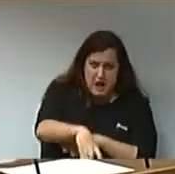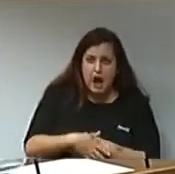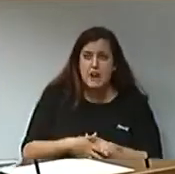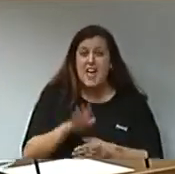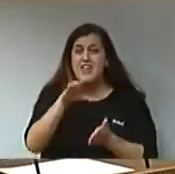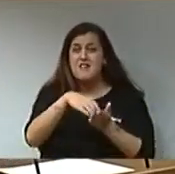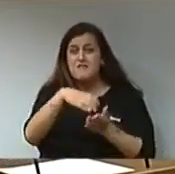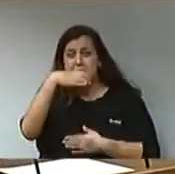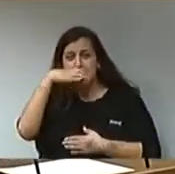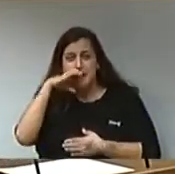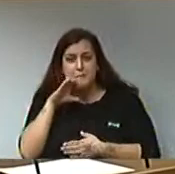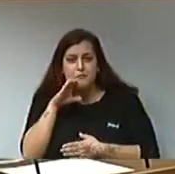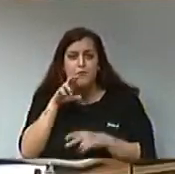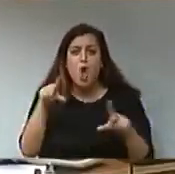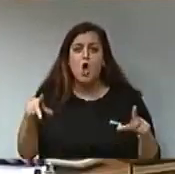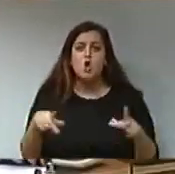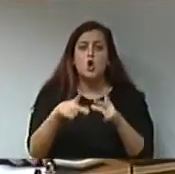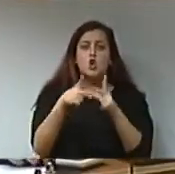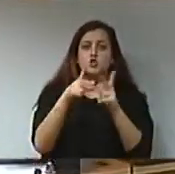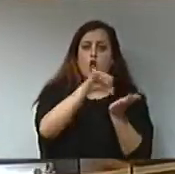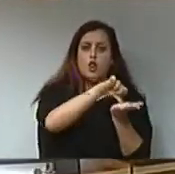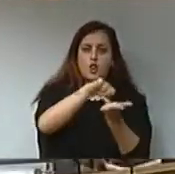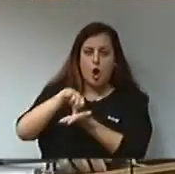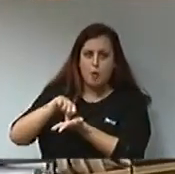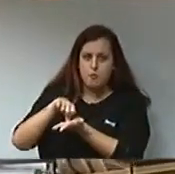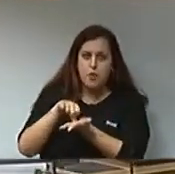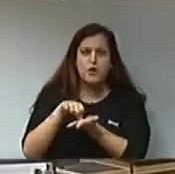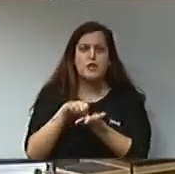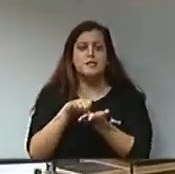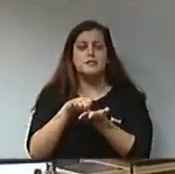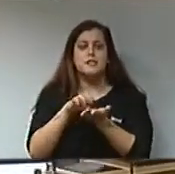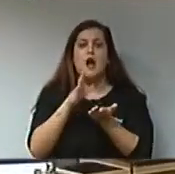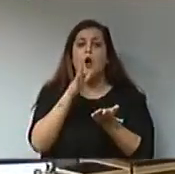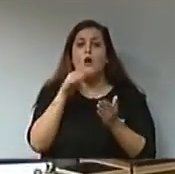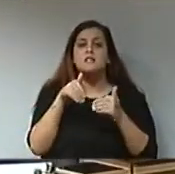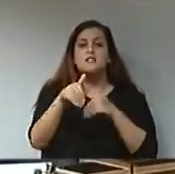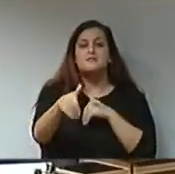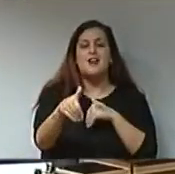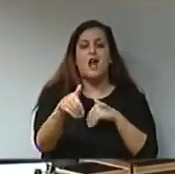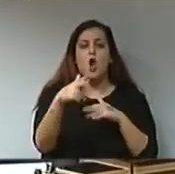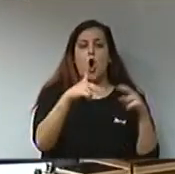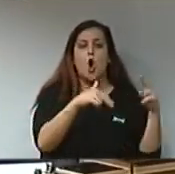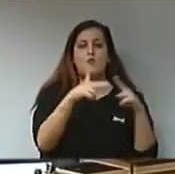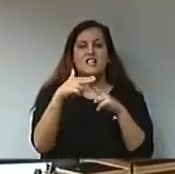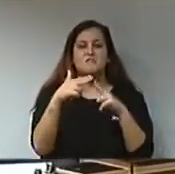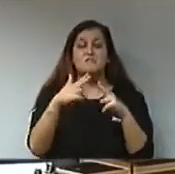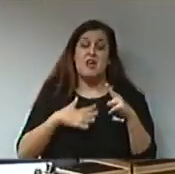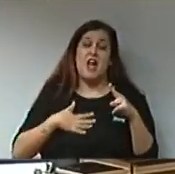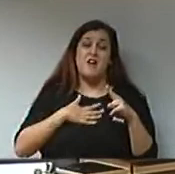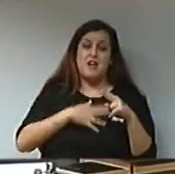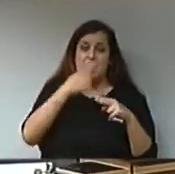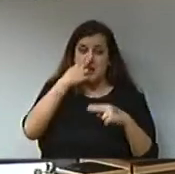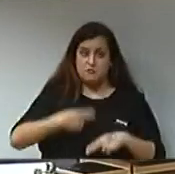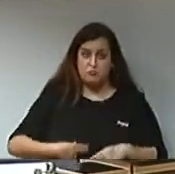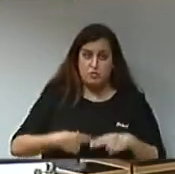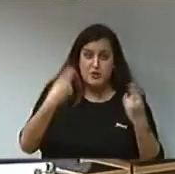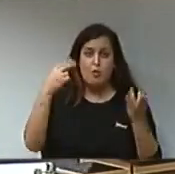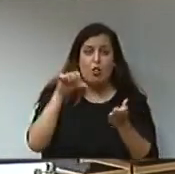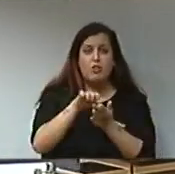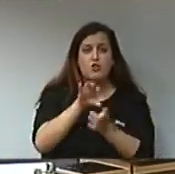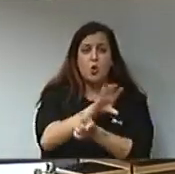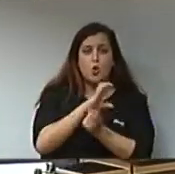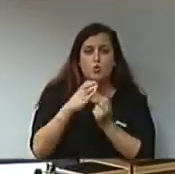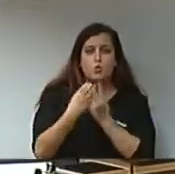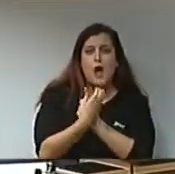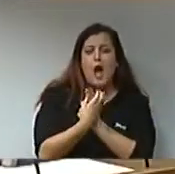Castelló, Sociòpolis, que d'un esclat de formidor ara se faran obres per a vivendes públiques, el centre cultural de Benidorm, perquè, a més,